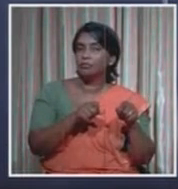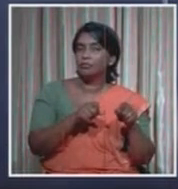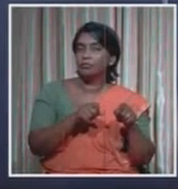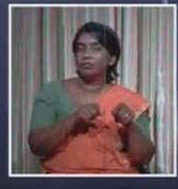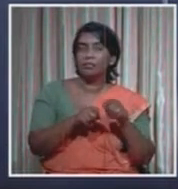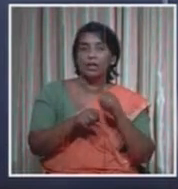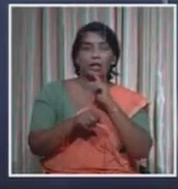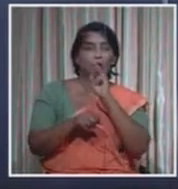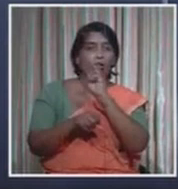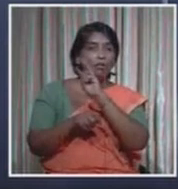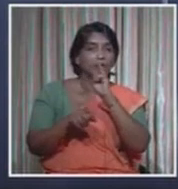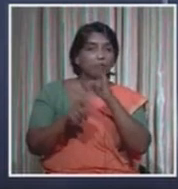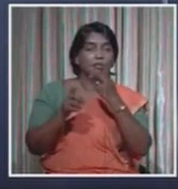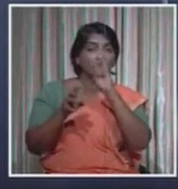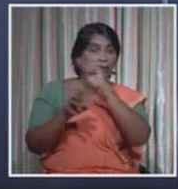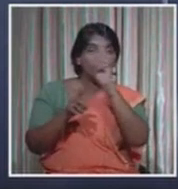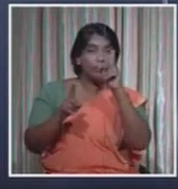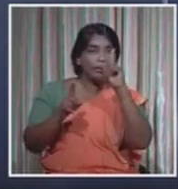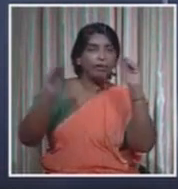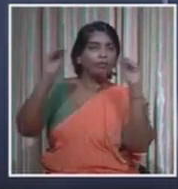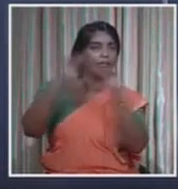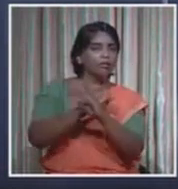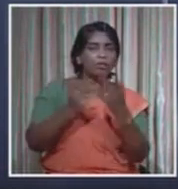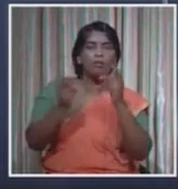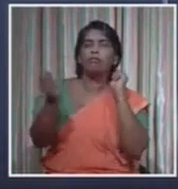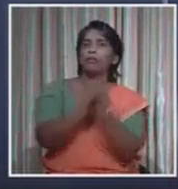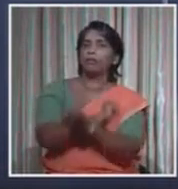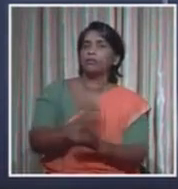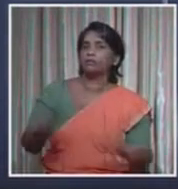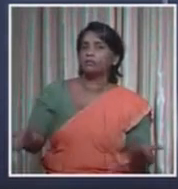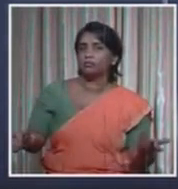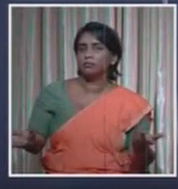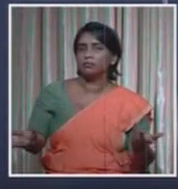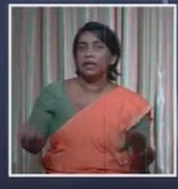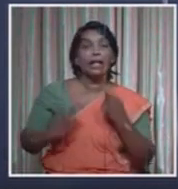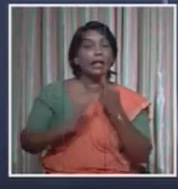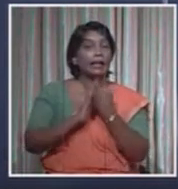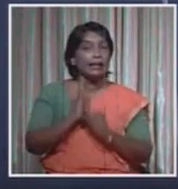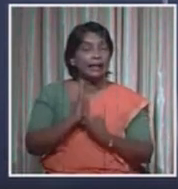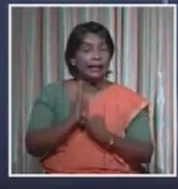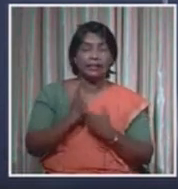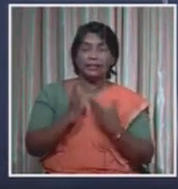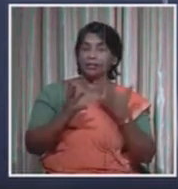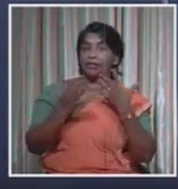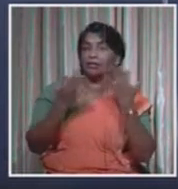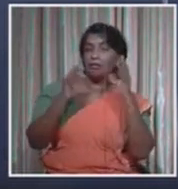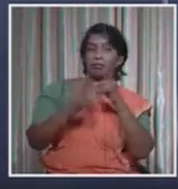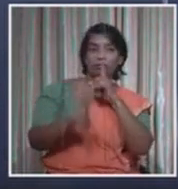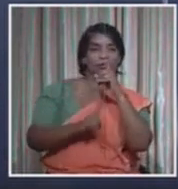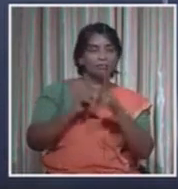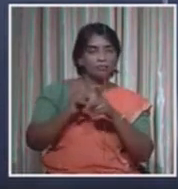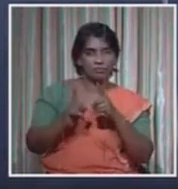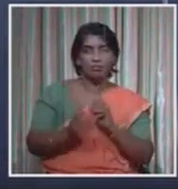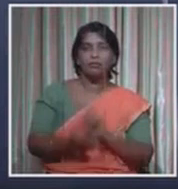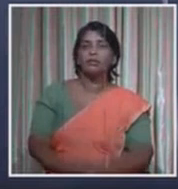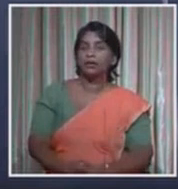33 එක කට්ටක්වත් නොදෙන අය. සිස්ටම් චේන්ජ් එක. නීති ආධිපත්‍ය ගැන කතා කරනවා